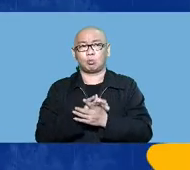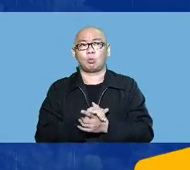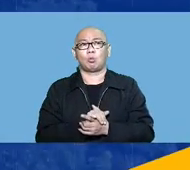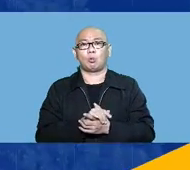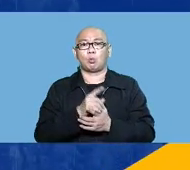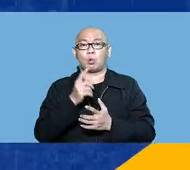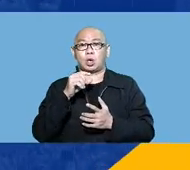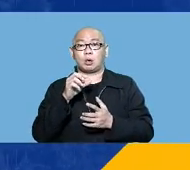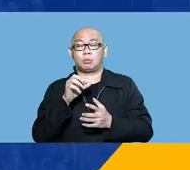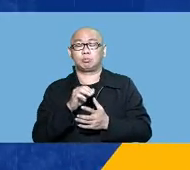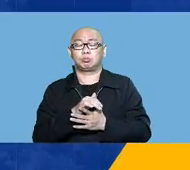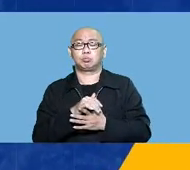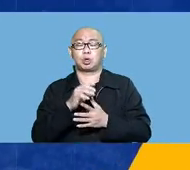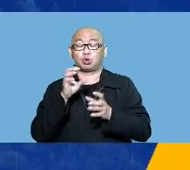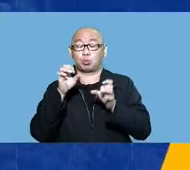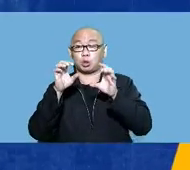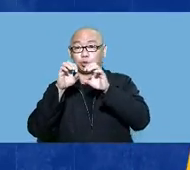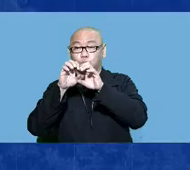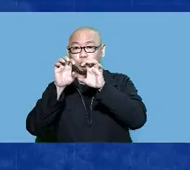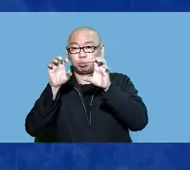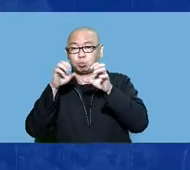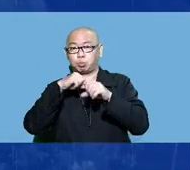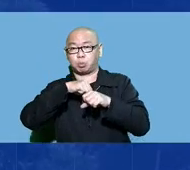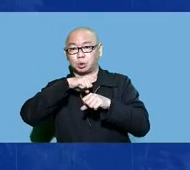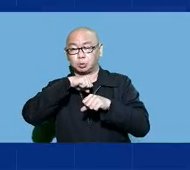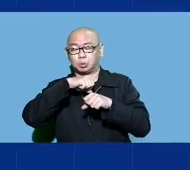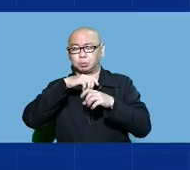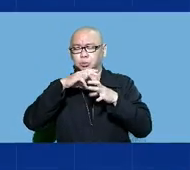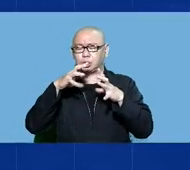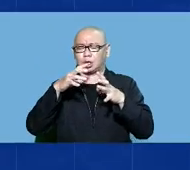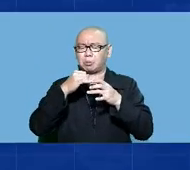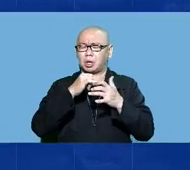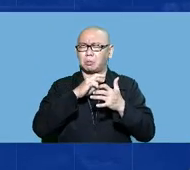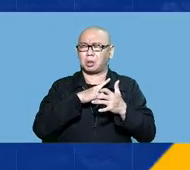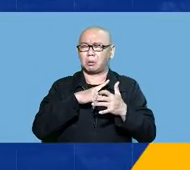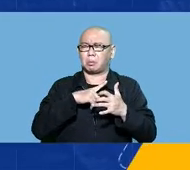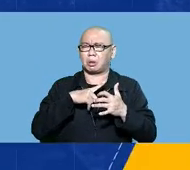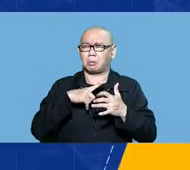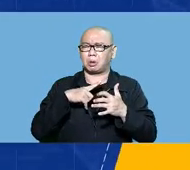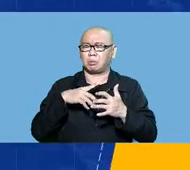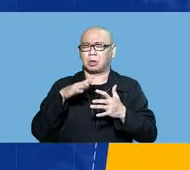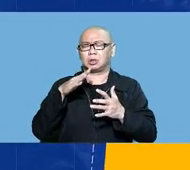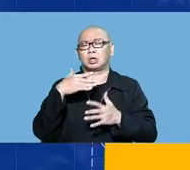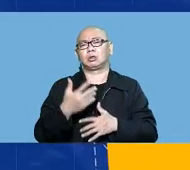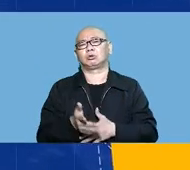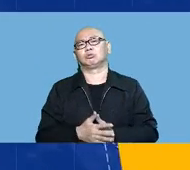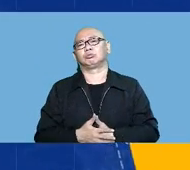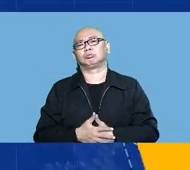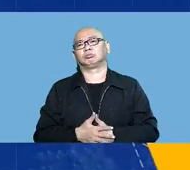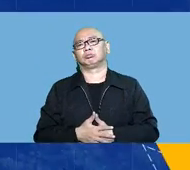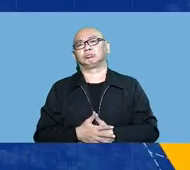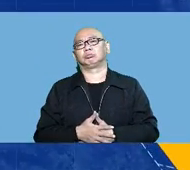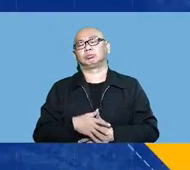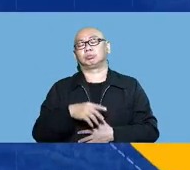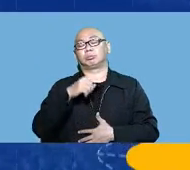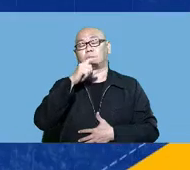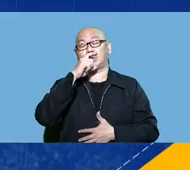Setelah terekspos, lama-lama bakalan runtuh seperti itu. Bapak Ibu yang saya